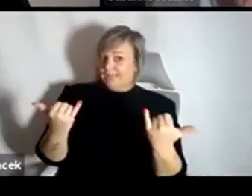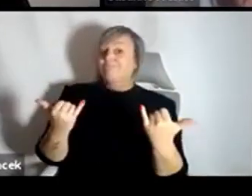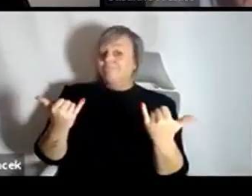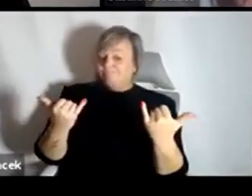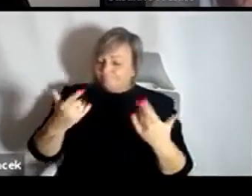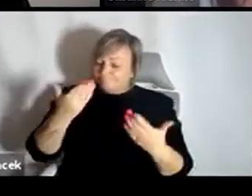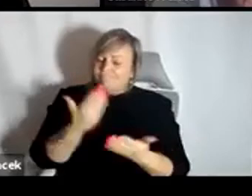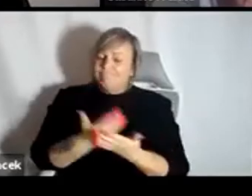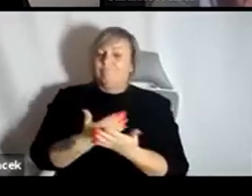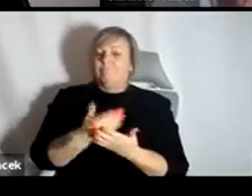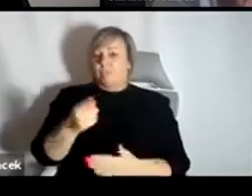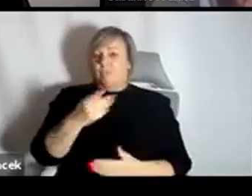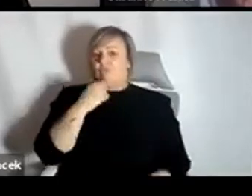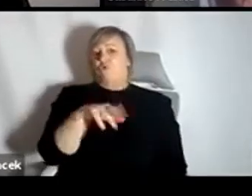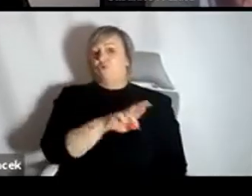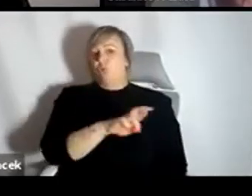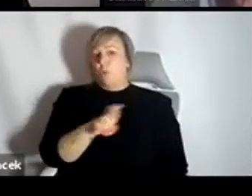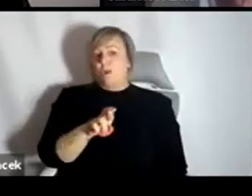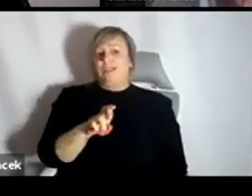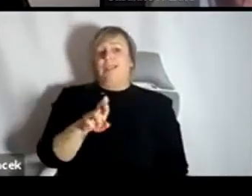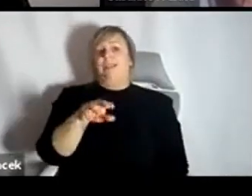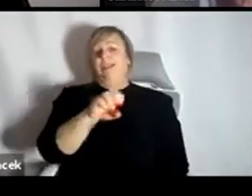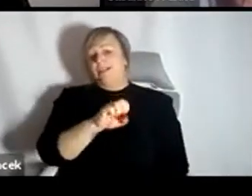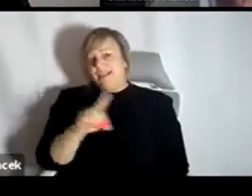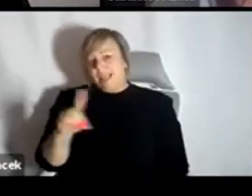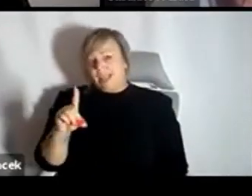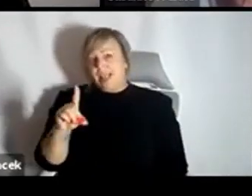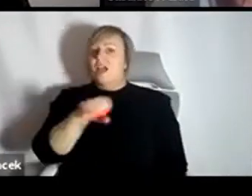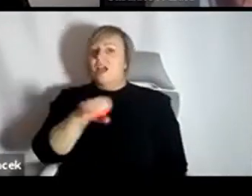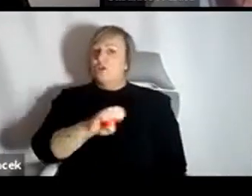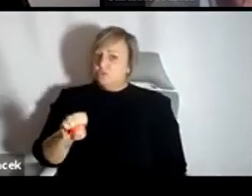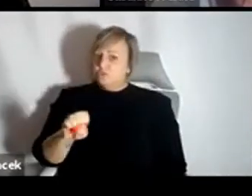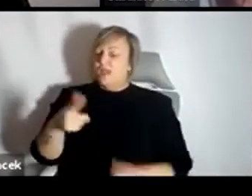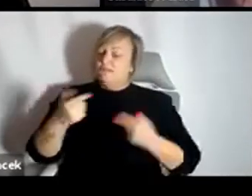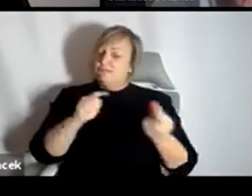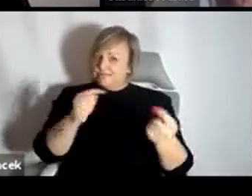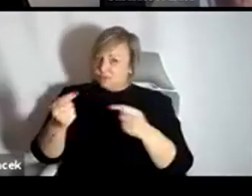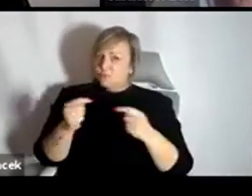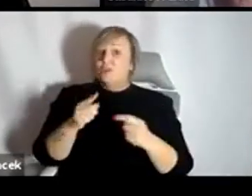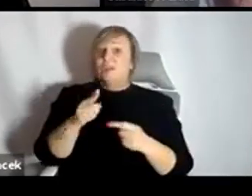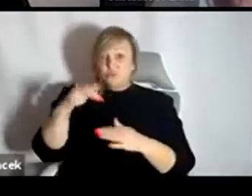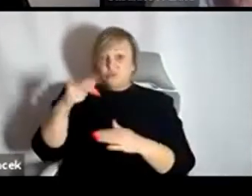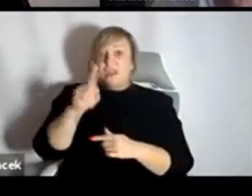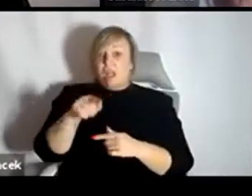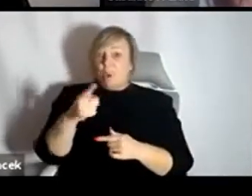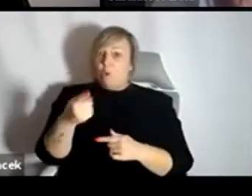mit Daniela und Susanne diskutieren, aber natürlich auch im Anschluss mit euch.